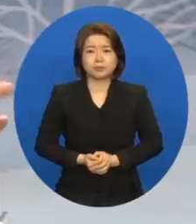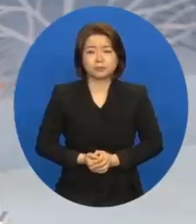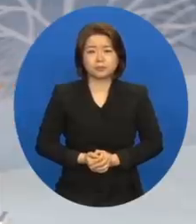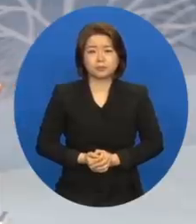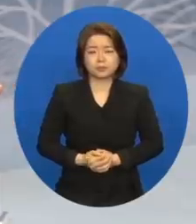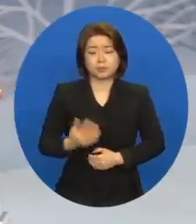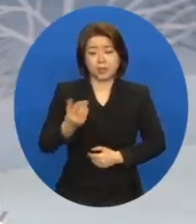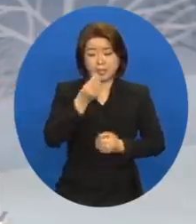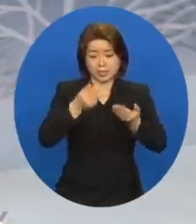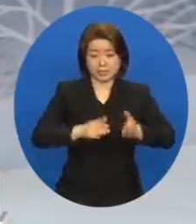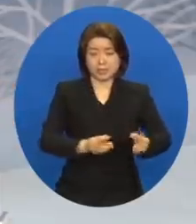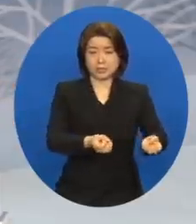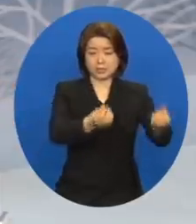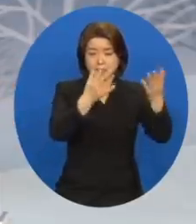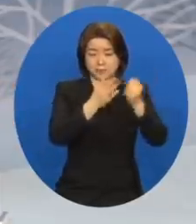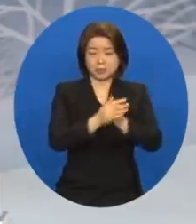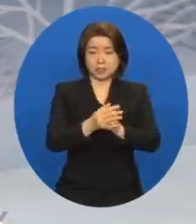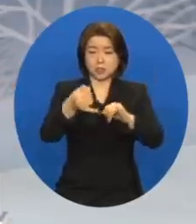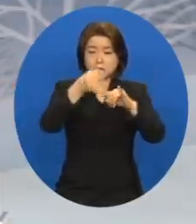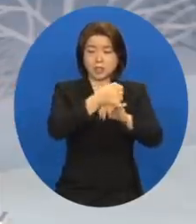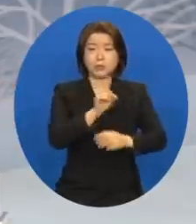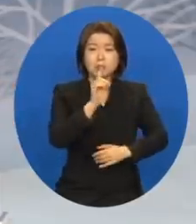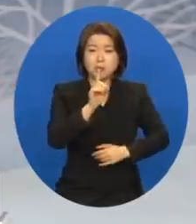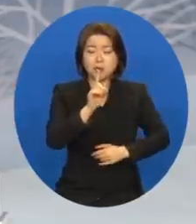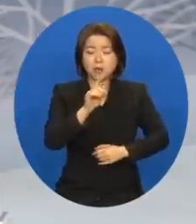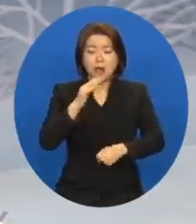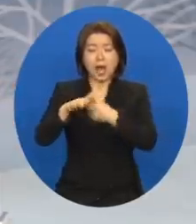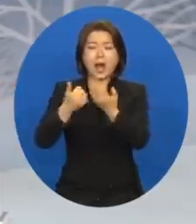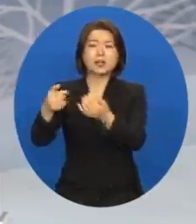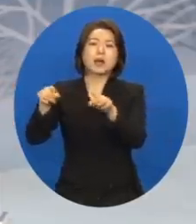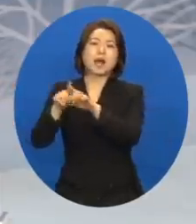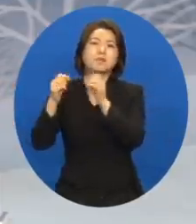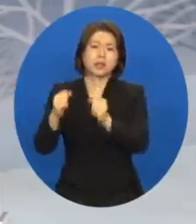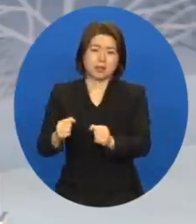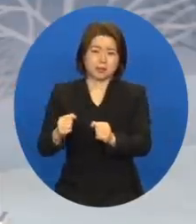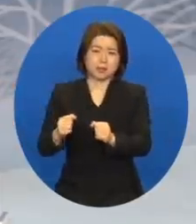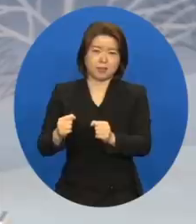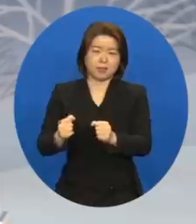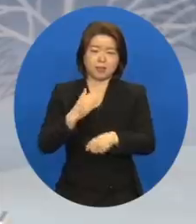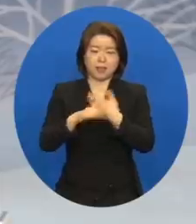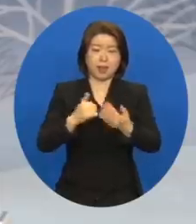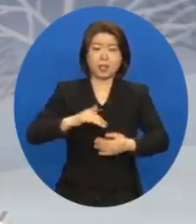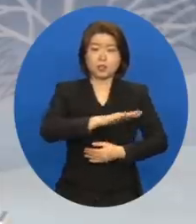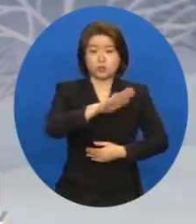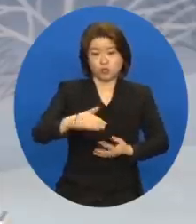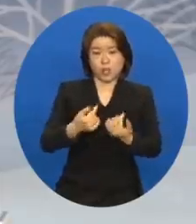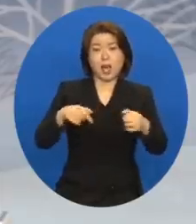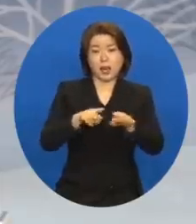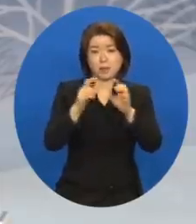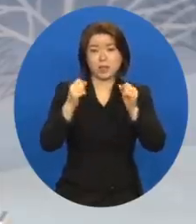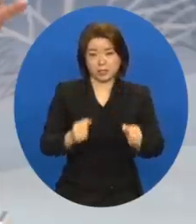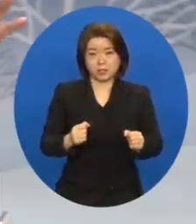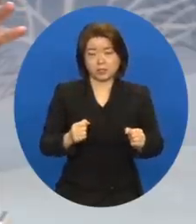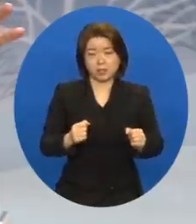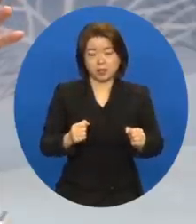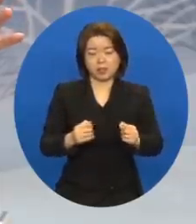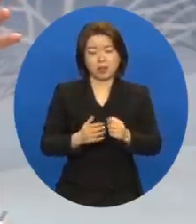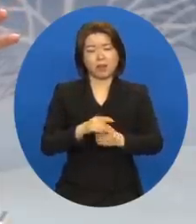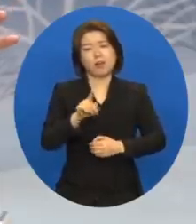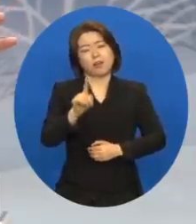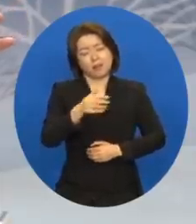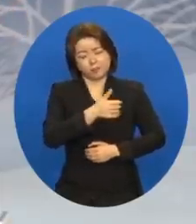성탄절의 약속이 무엇입니까? 임마누엘입니다. 하나님이 우리와 함께 하신다. 그러면